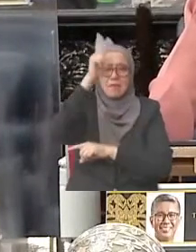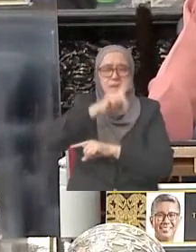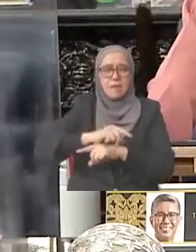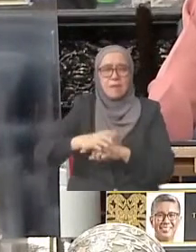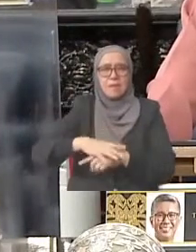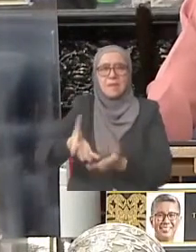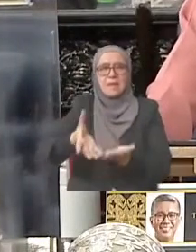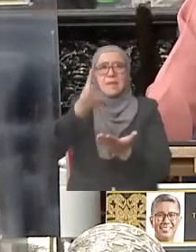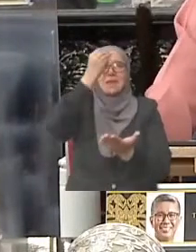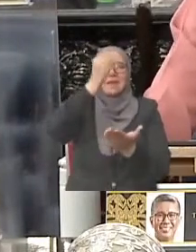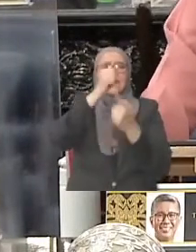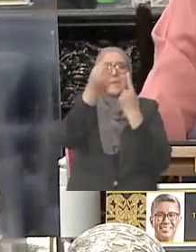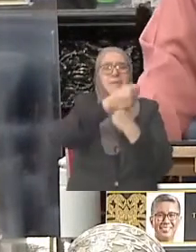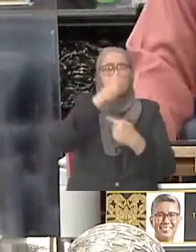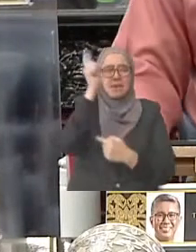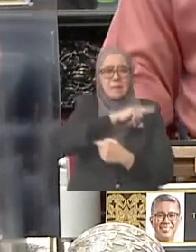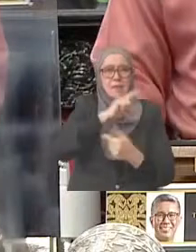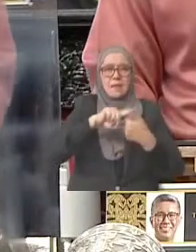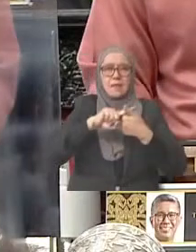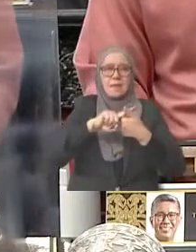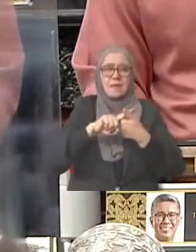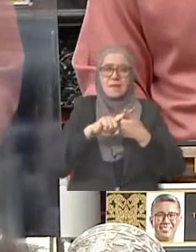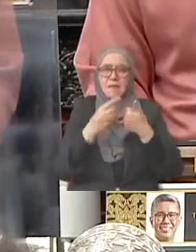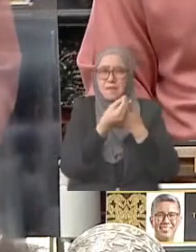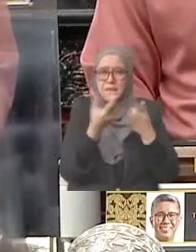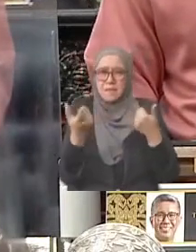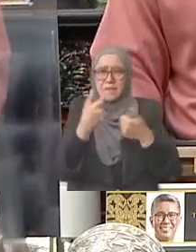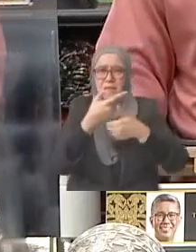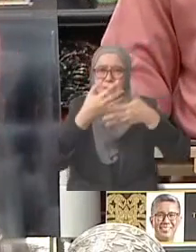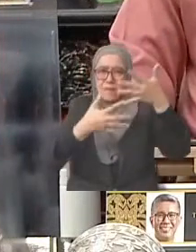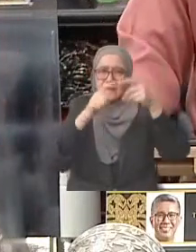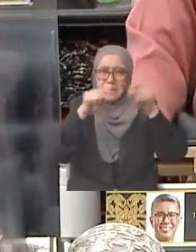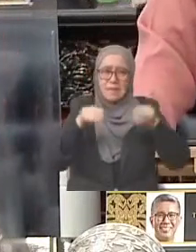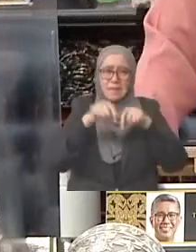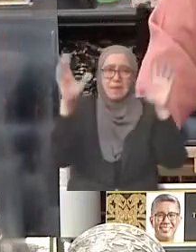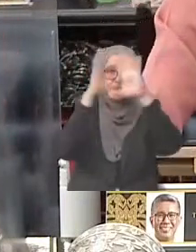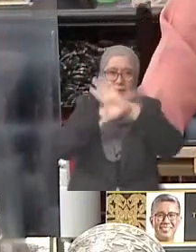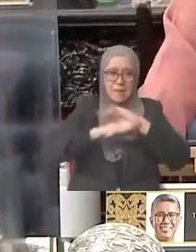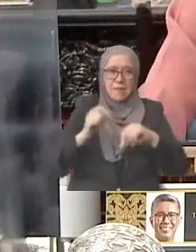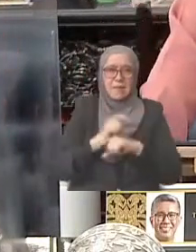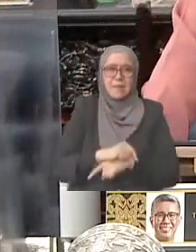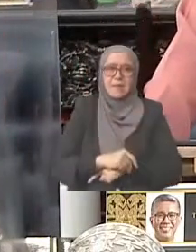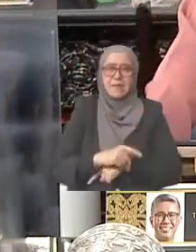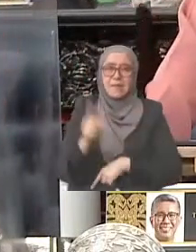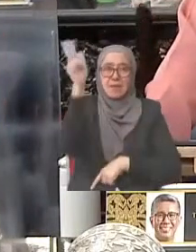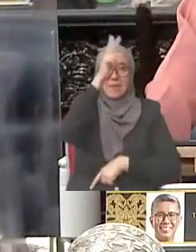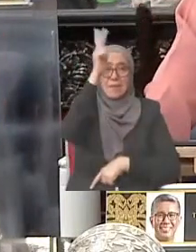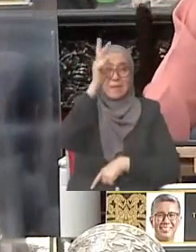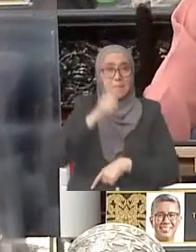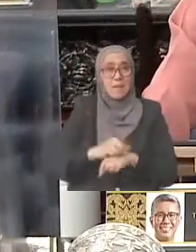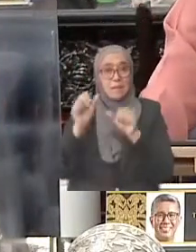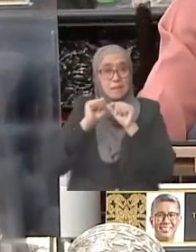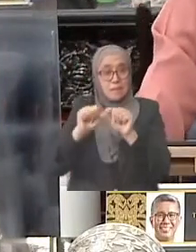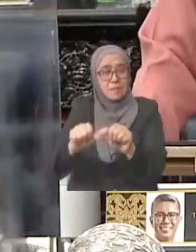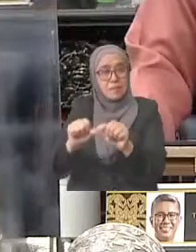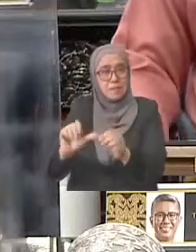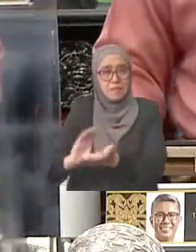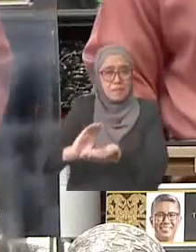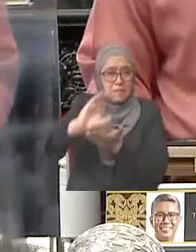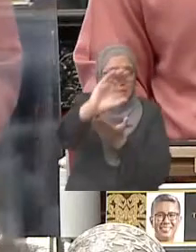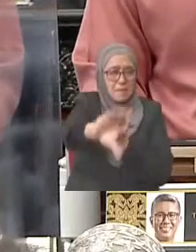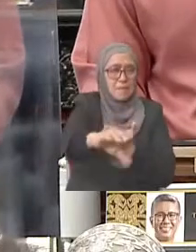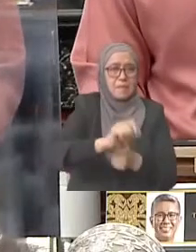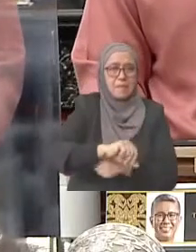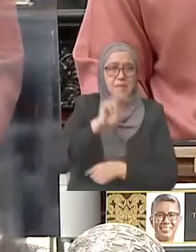pass yang di Sabah setelah kelalaian dan baliho di sawah oleh itu bagi tahun hadapan kerajaan akan terus memberikan subsidi sebanyak